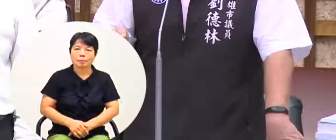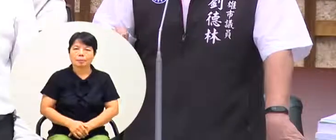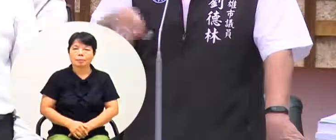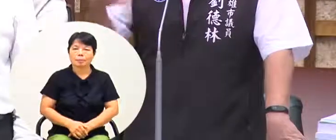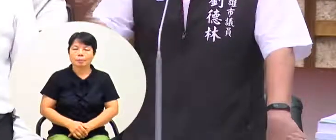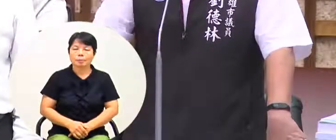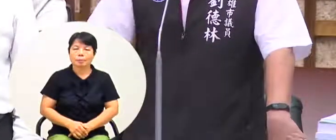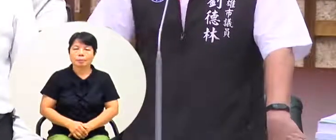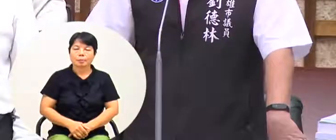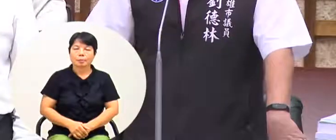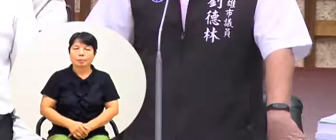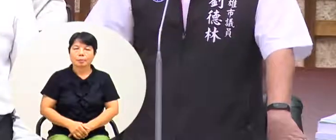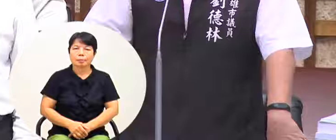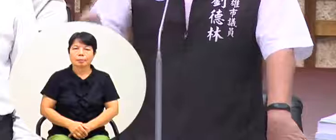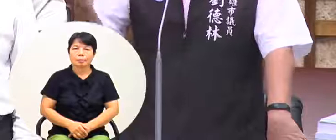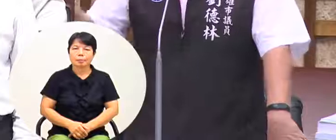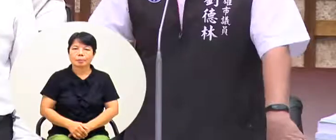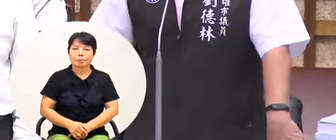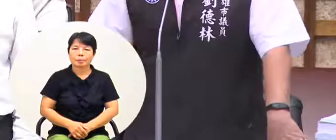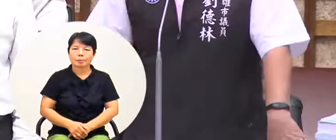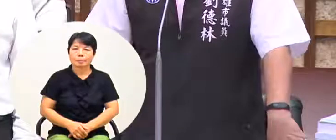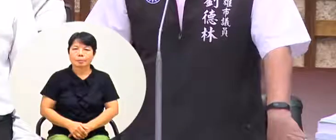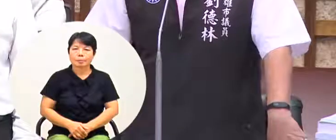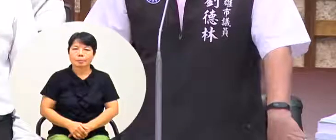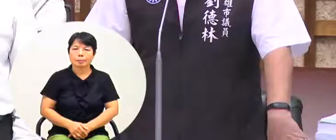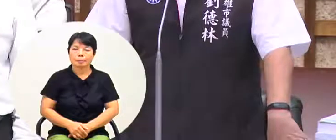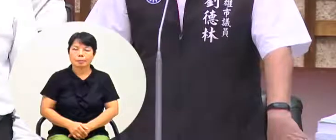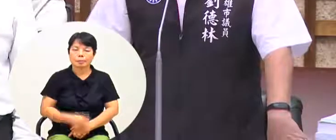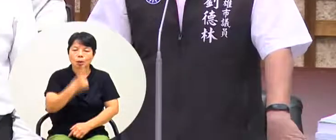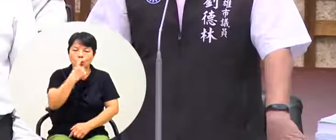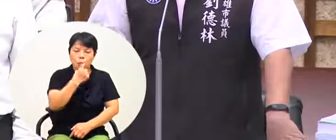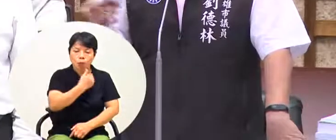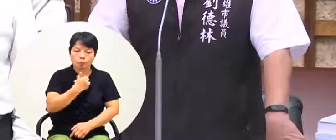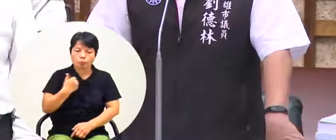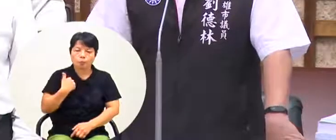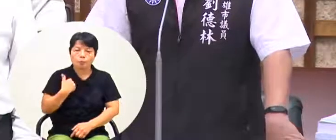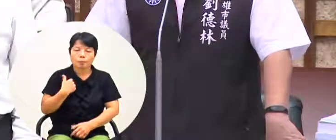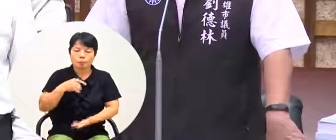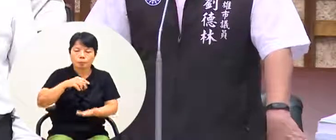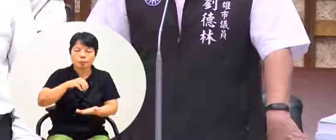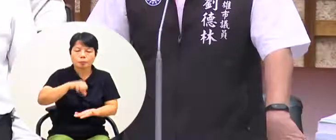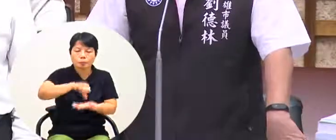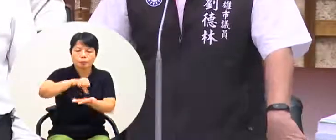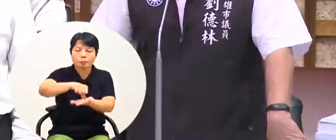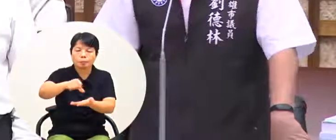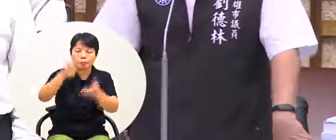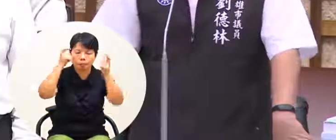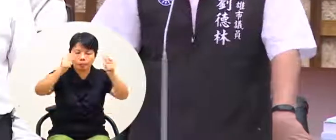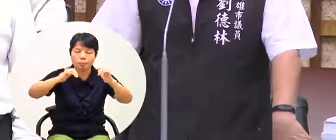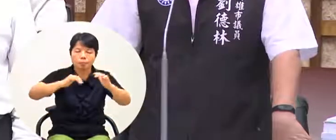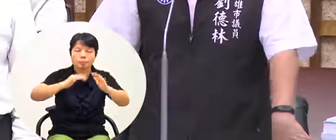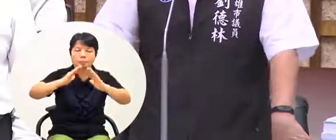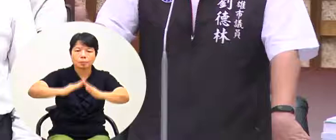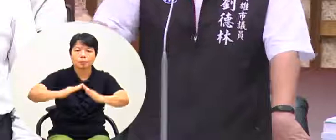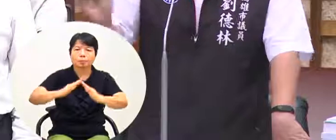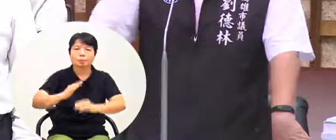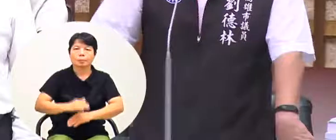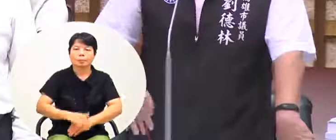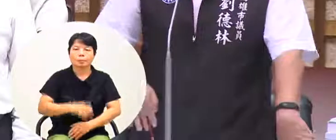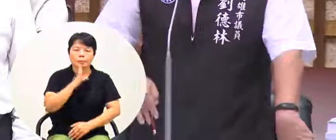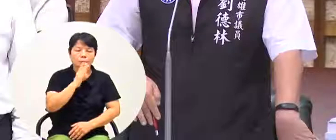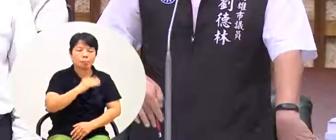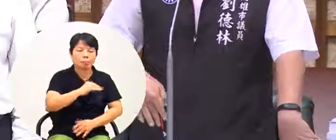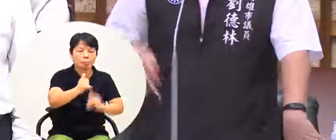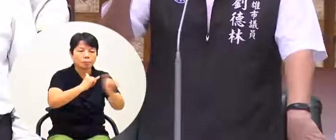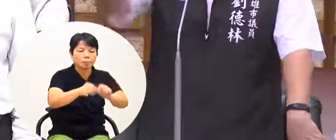的话，绿能或者其他的高雄处，这也是用钱 这个人民的金钱来做取代。这个